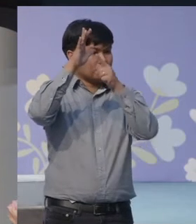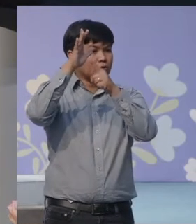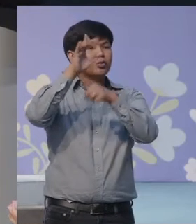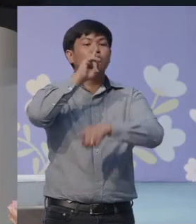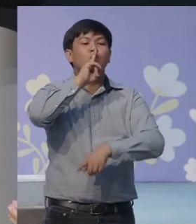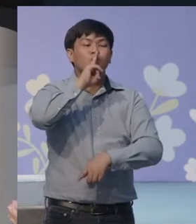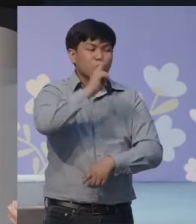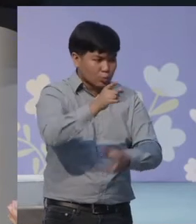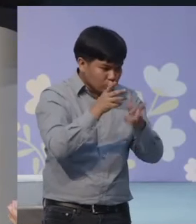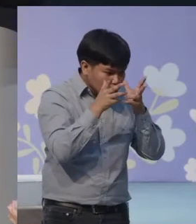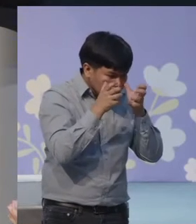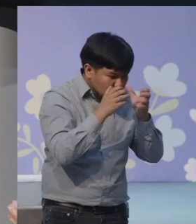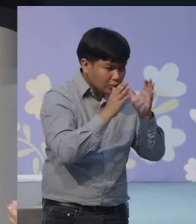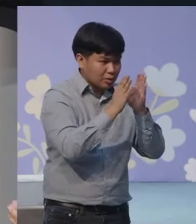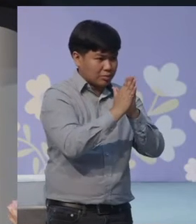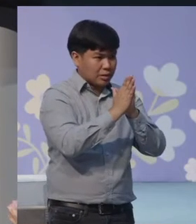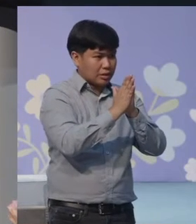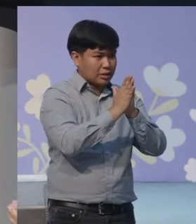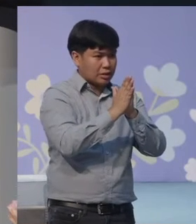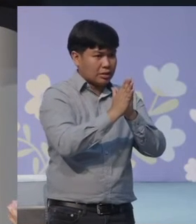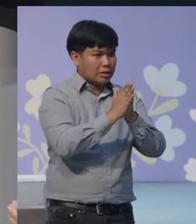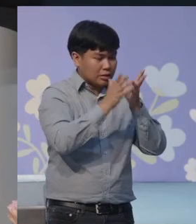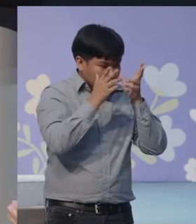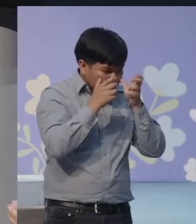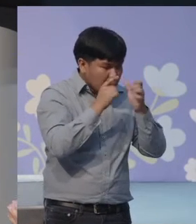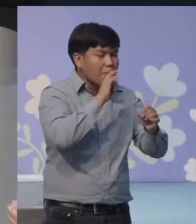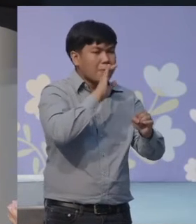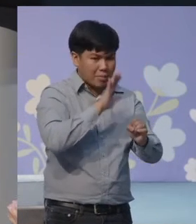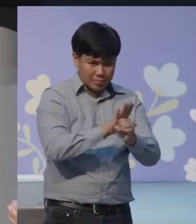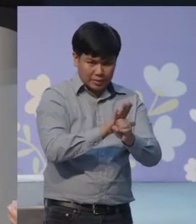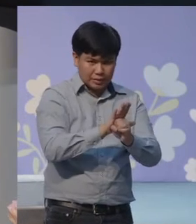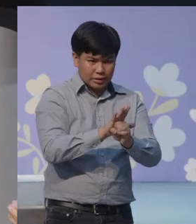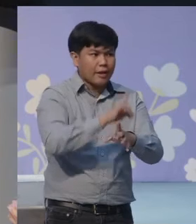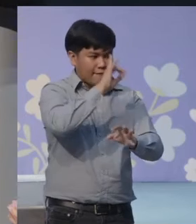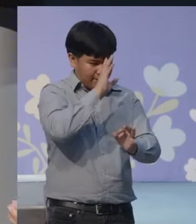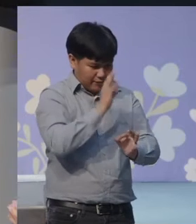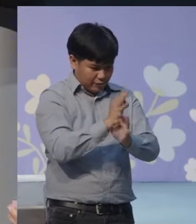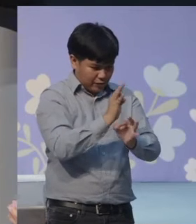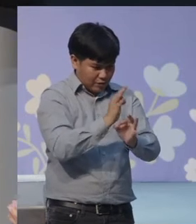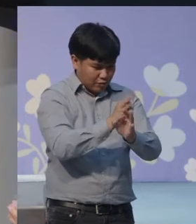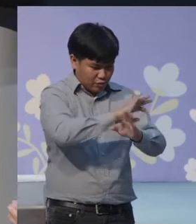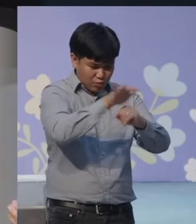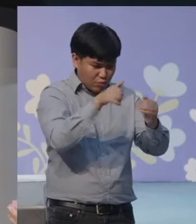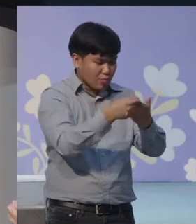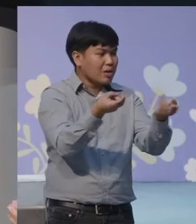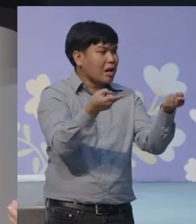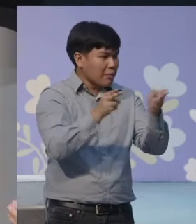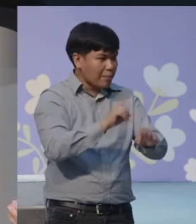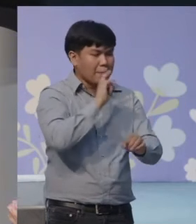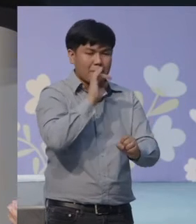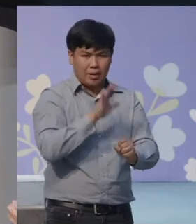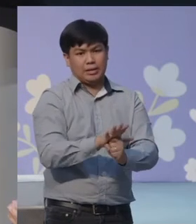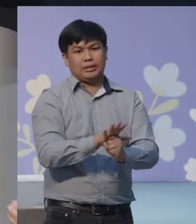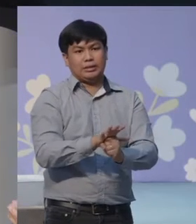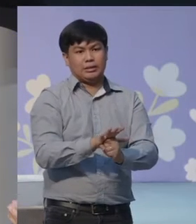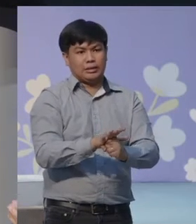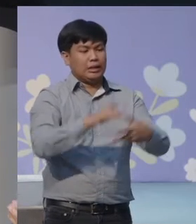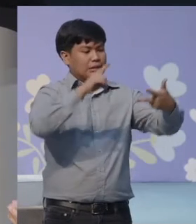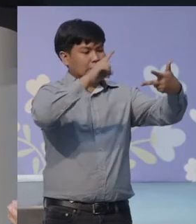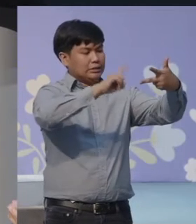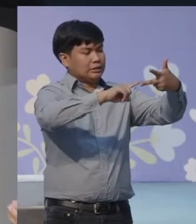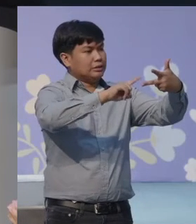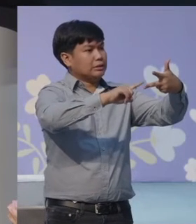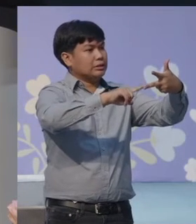nakikinig sa panalangin at sa mga panata natin. Tapat na sinusunod ng tunay na pananampalataya. At ito, malugod